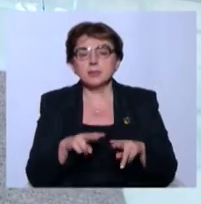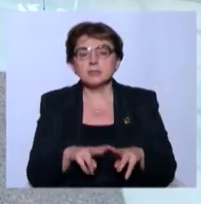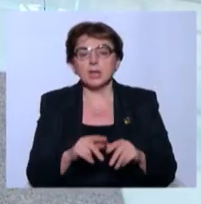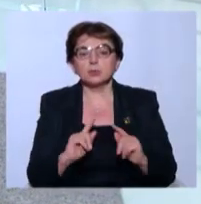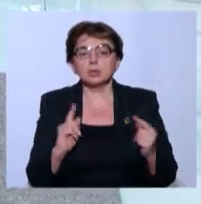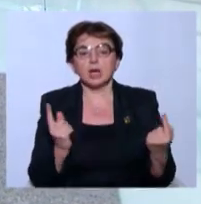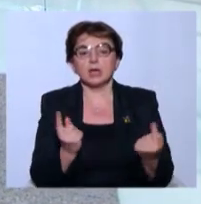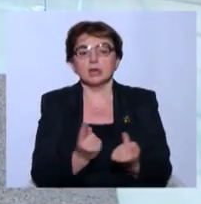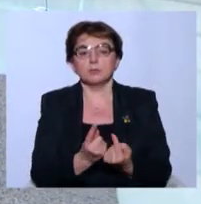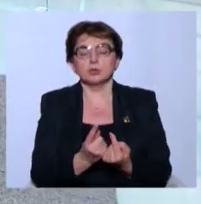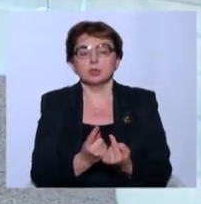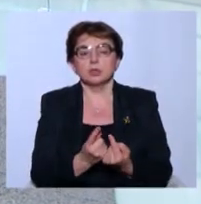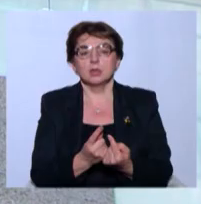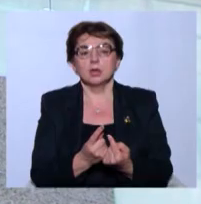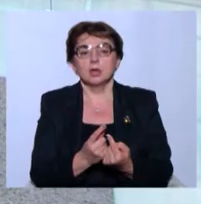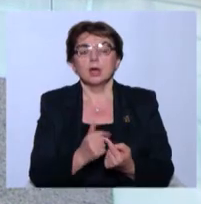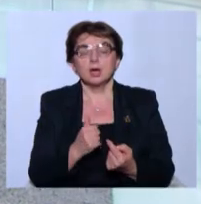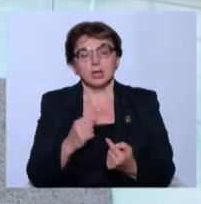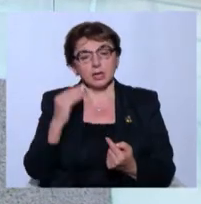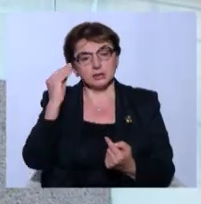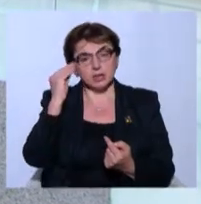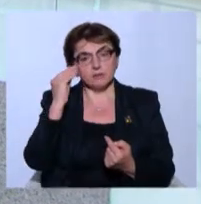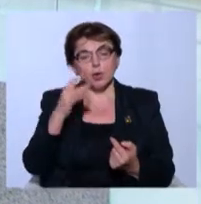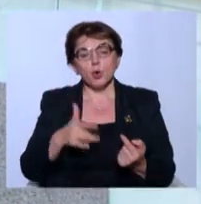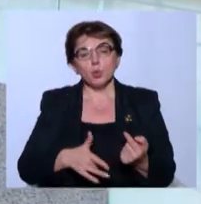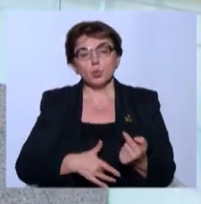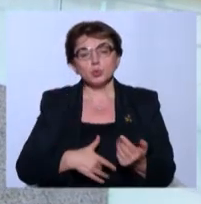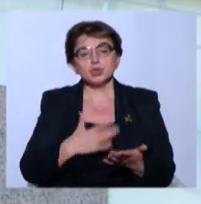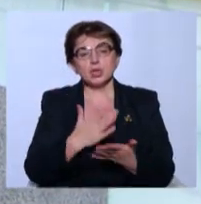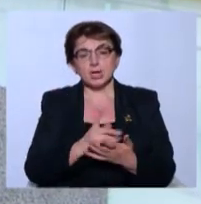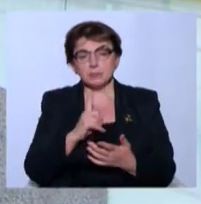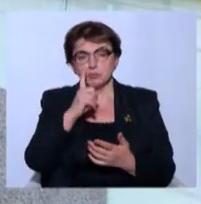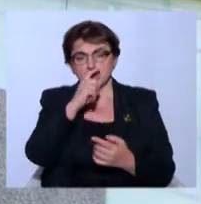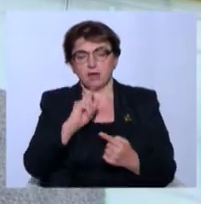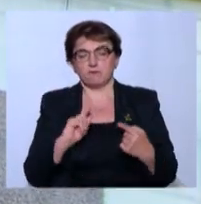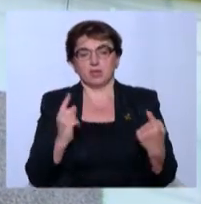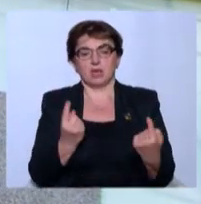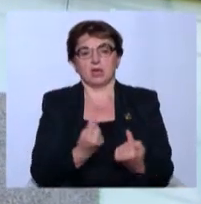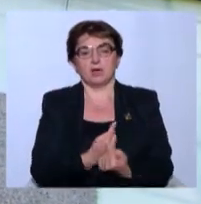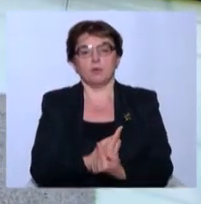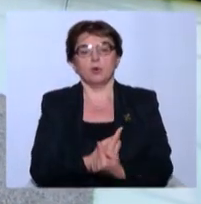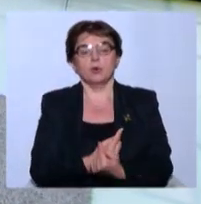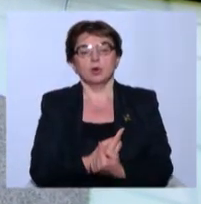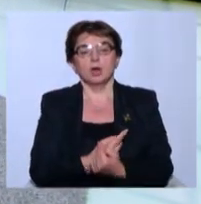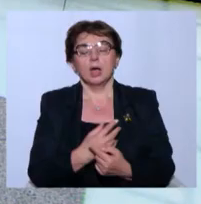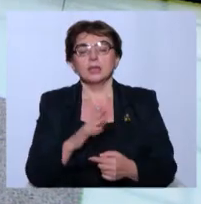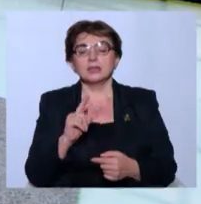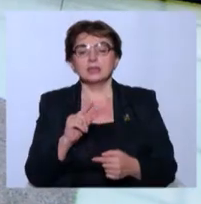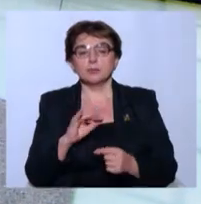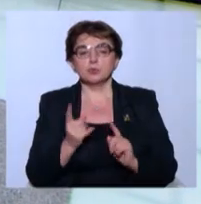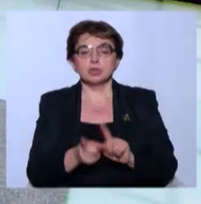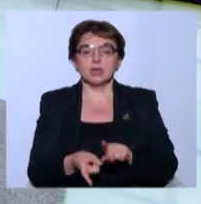გარემოს. ახლა გავიაზროთ კარგად, რომ კუჩში არის მჟავე გარემო, მჟავე ქიმიკატი